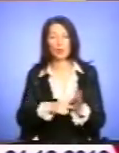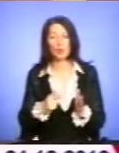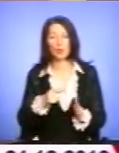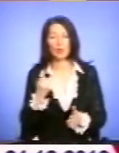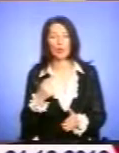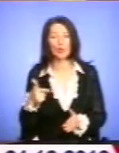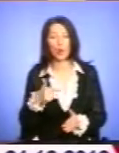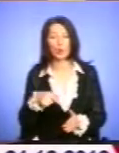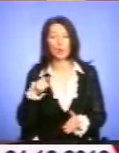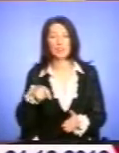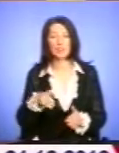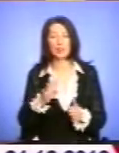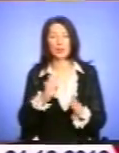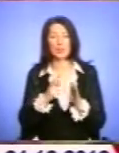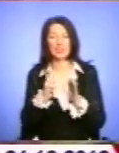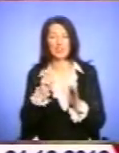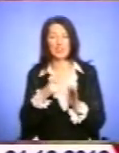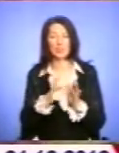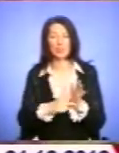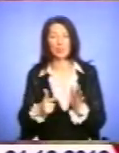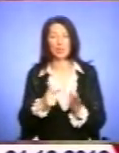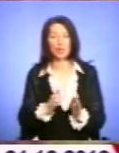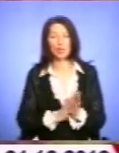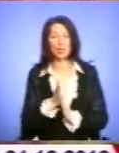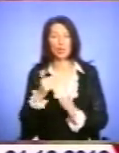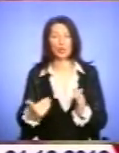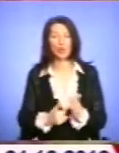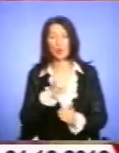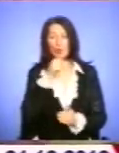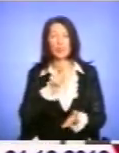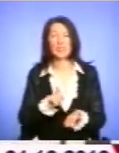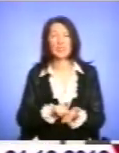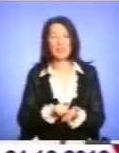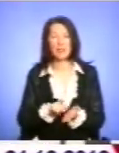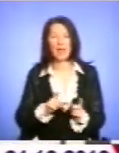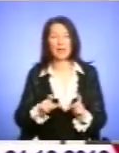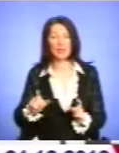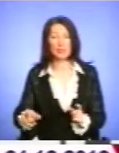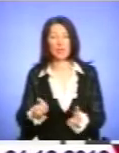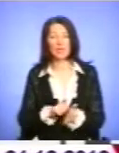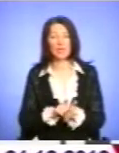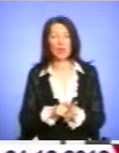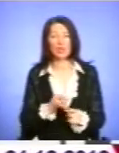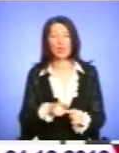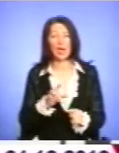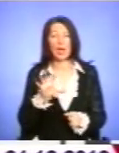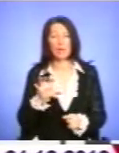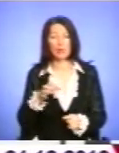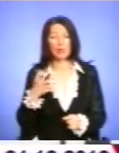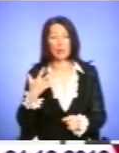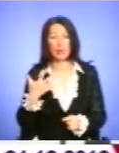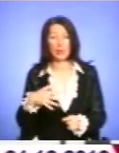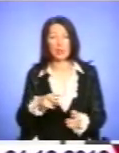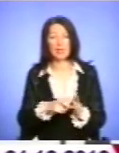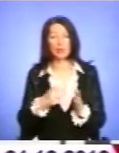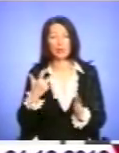– 1218 гривень. Зростуть у новому році стипендії. Основні стипендії – це 550-730,